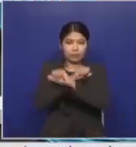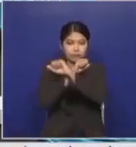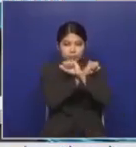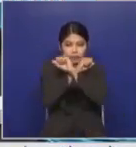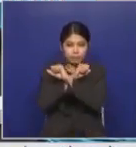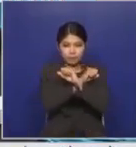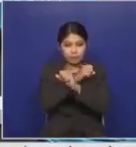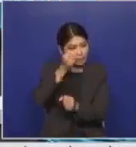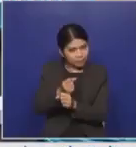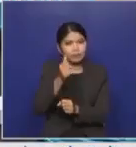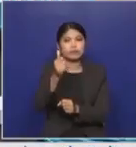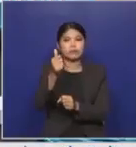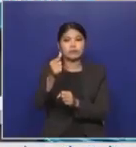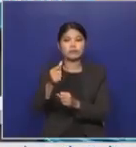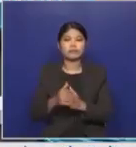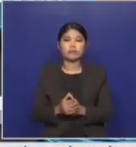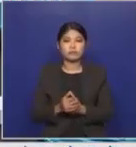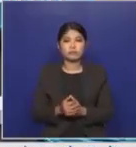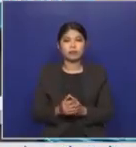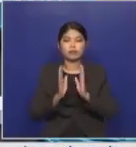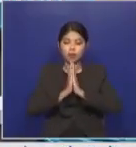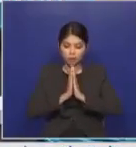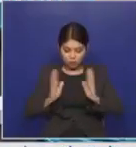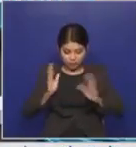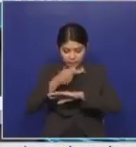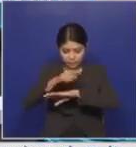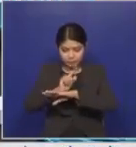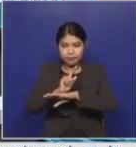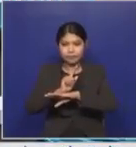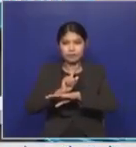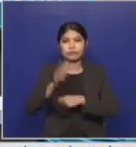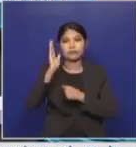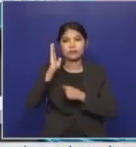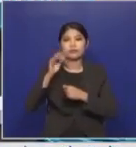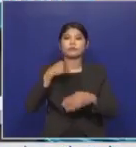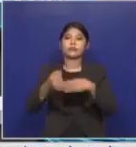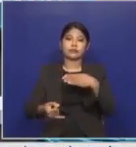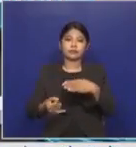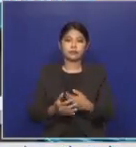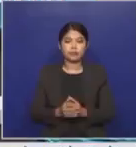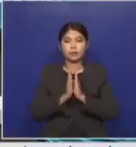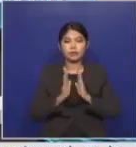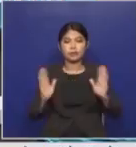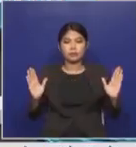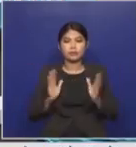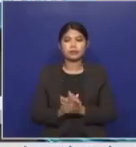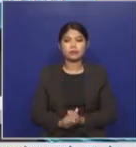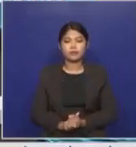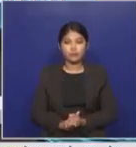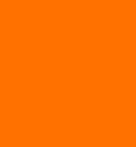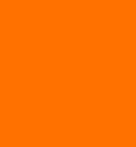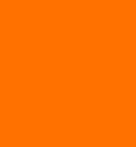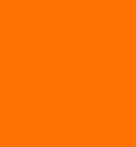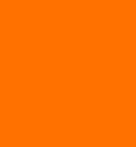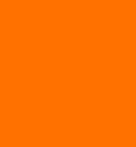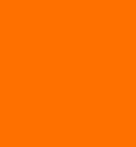ให้จงได้ครับผมขออนุญาตขอบคุณท่านประธานขออธิบายเพียงเท่านี้ครับขอบคุณครับอ่า